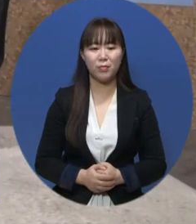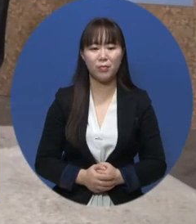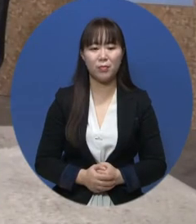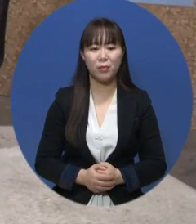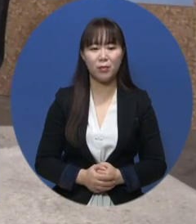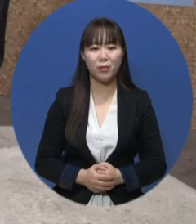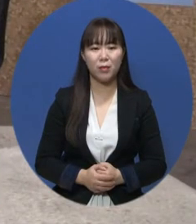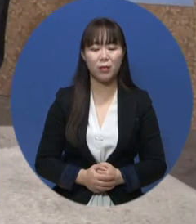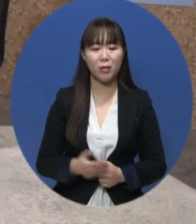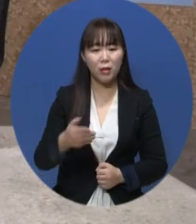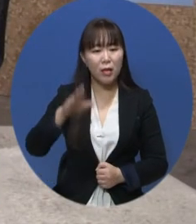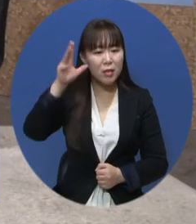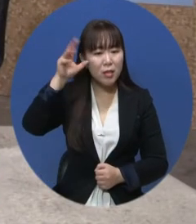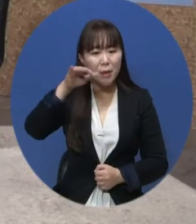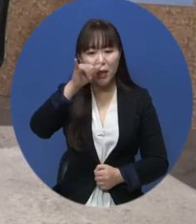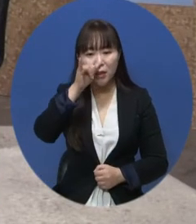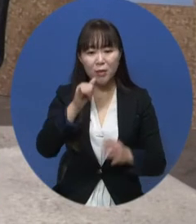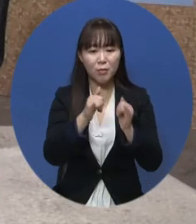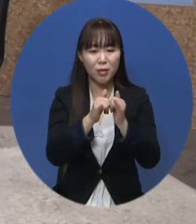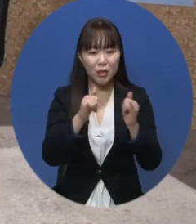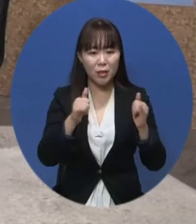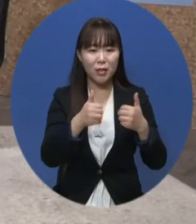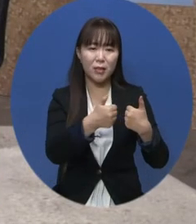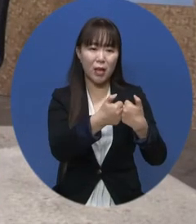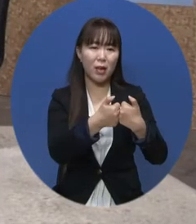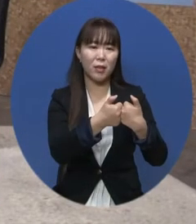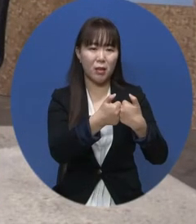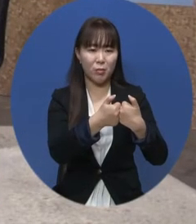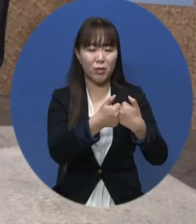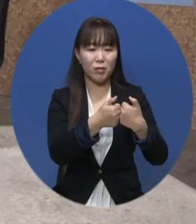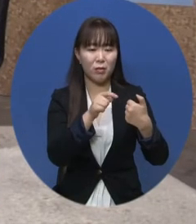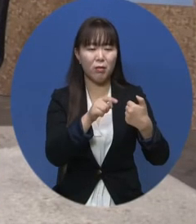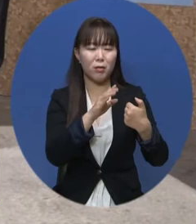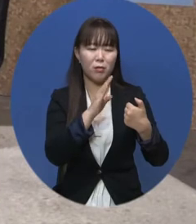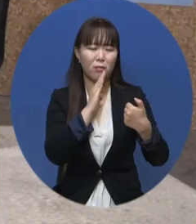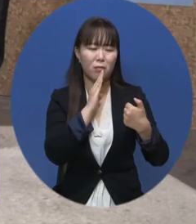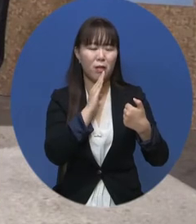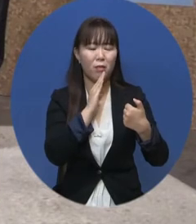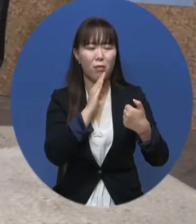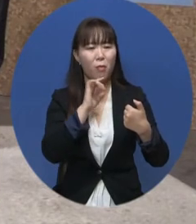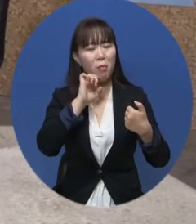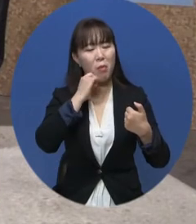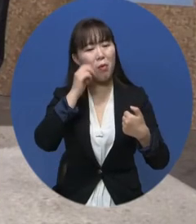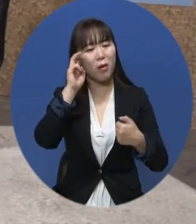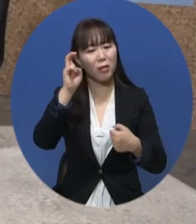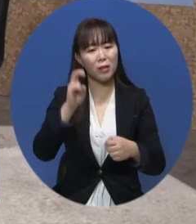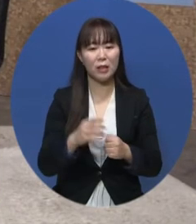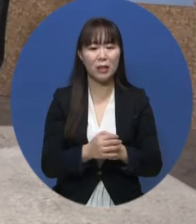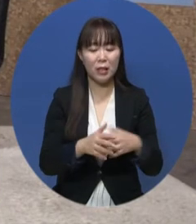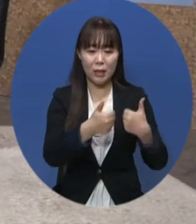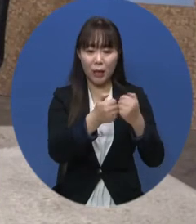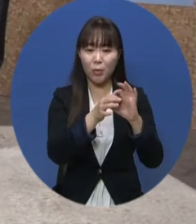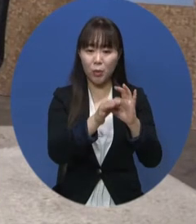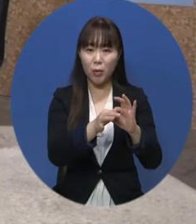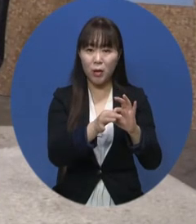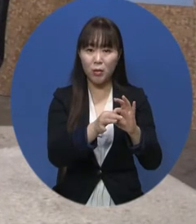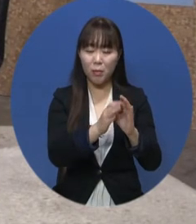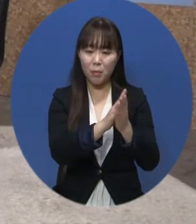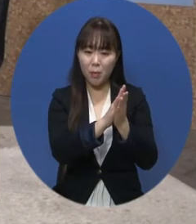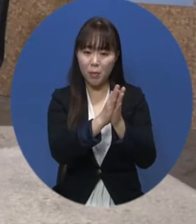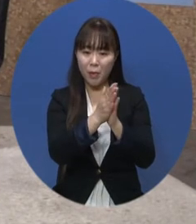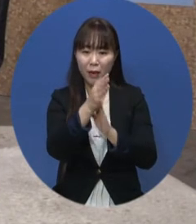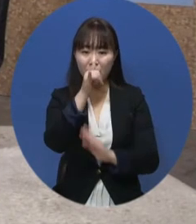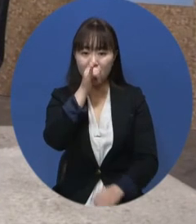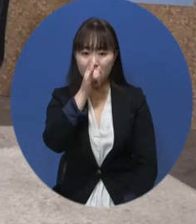치매 가 있는 분들의 상담은 굉장히 좀 쉽지는 않을 것 같은데 상담을 통해서 좀